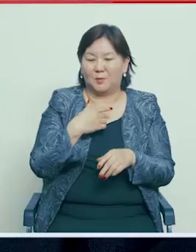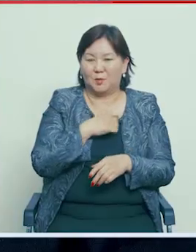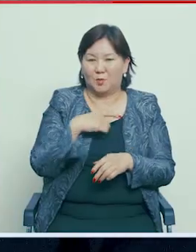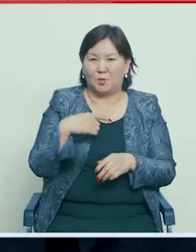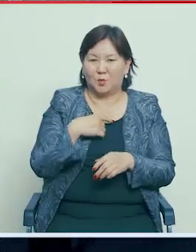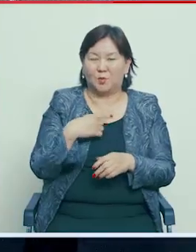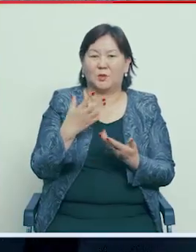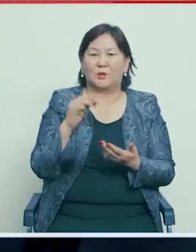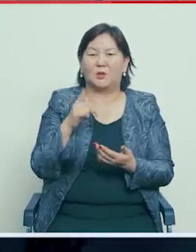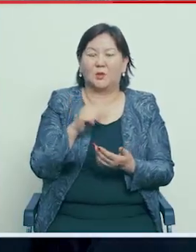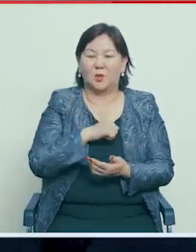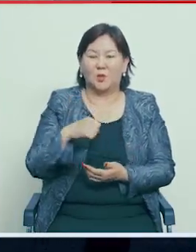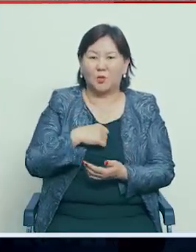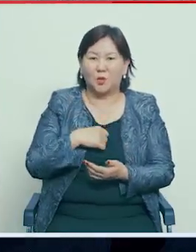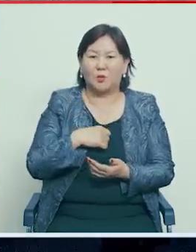өөрөө